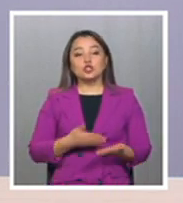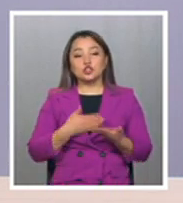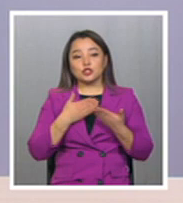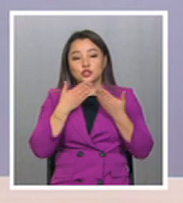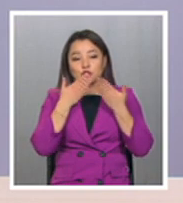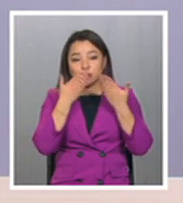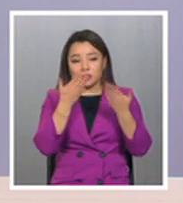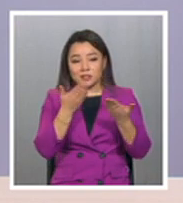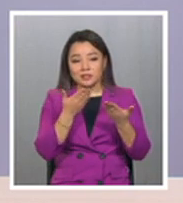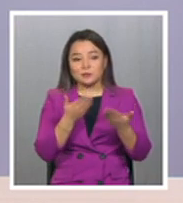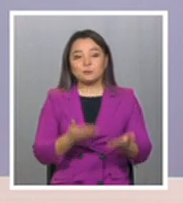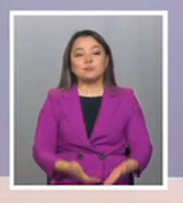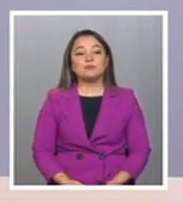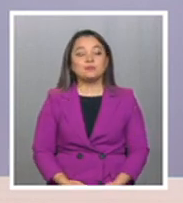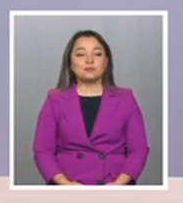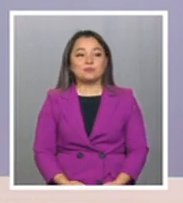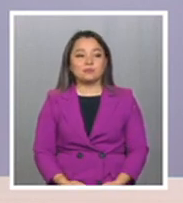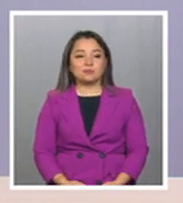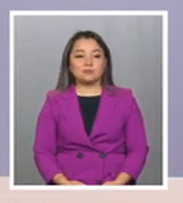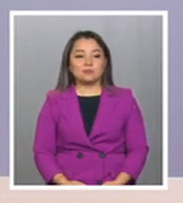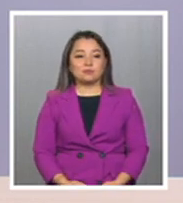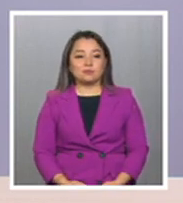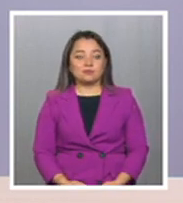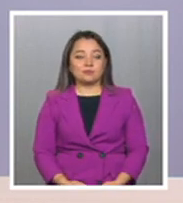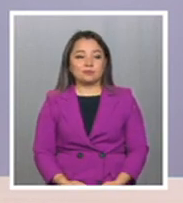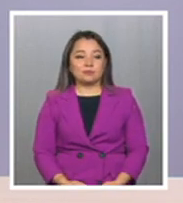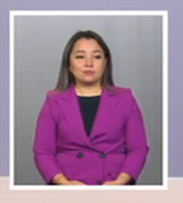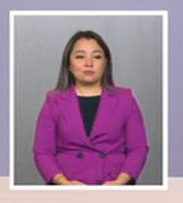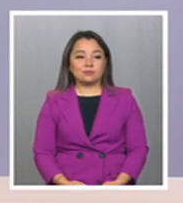Это чтение.